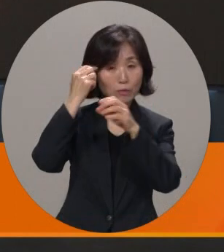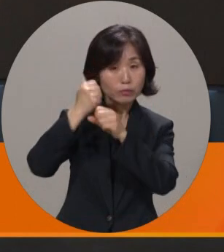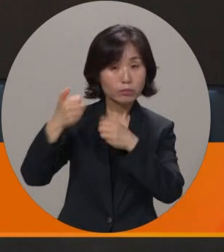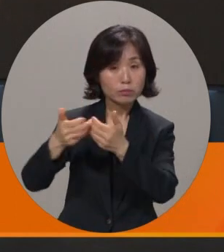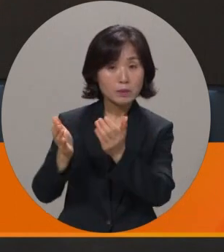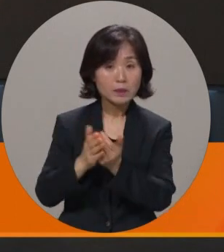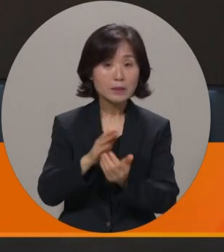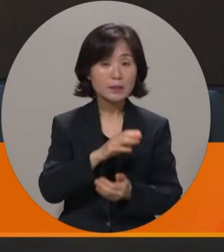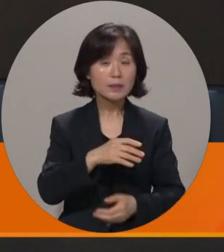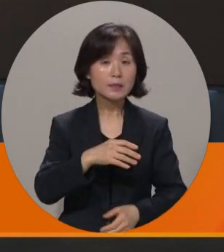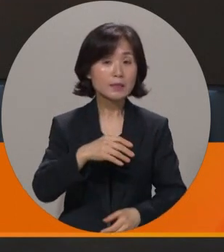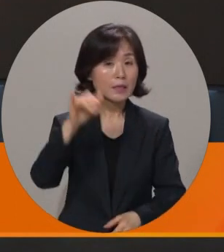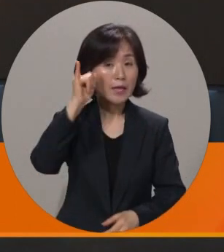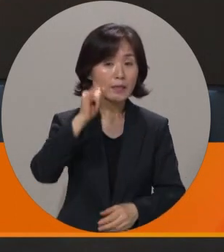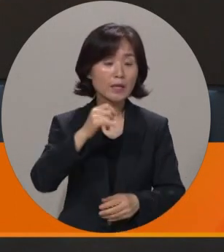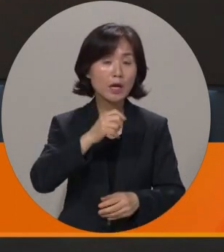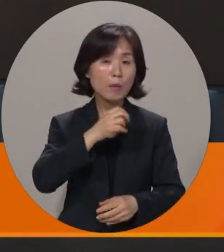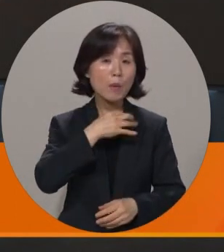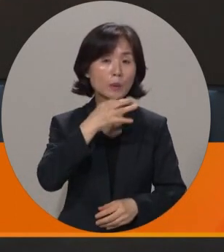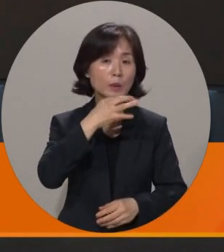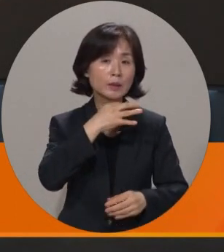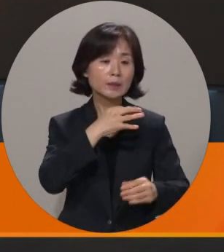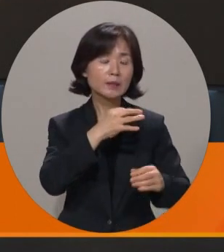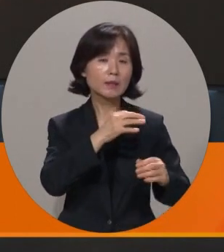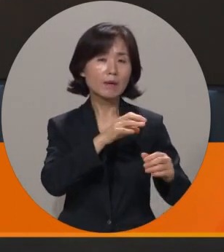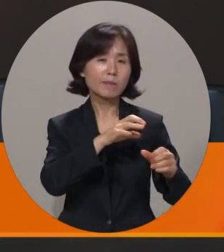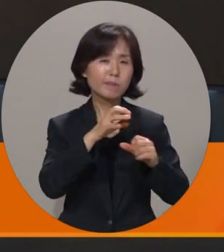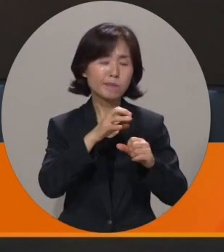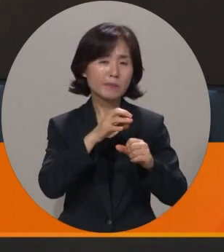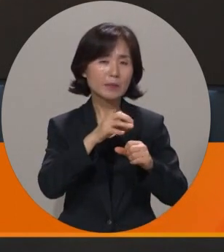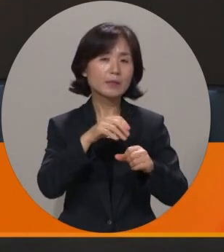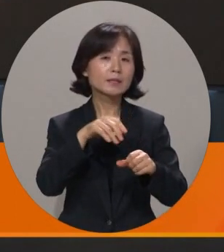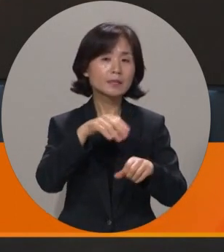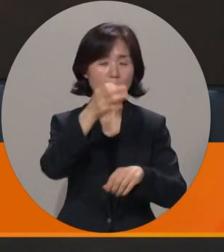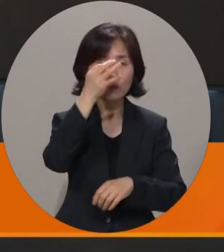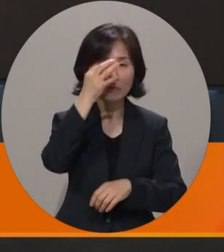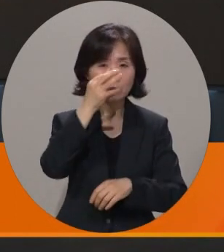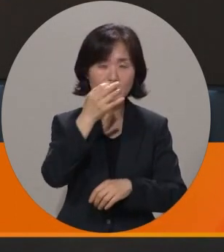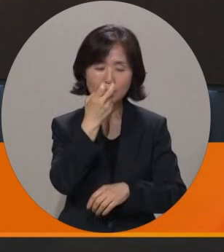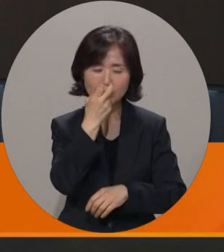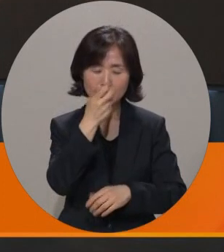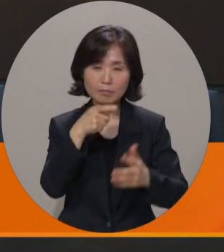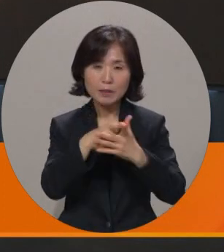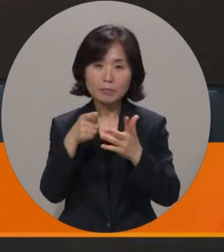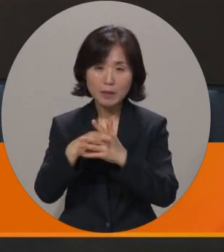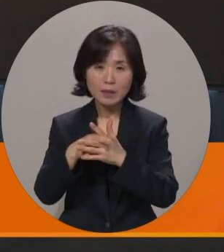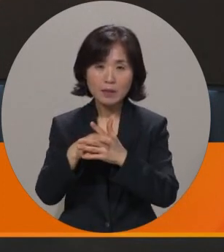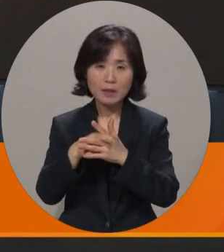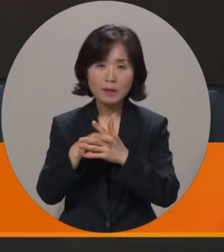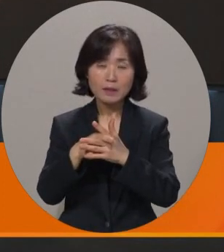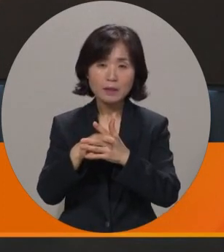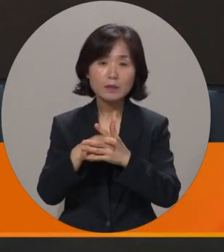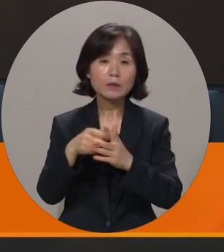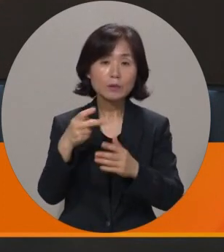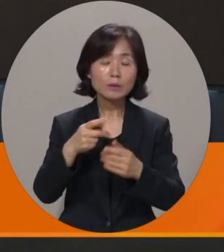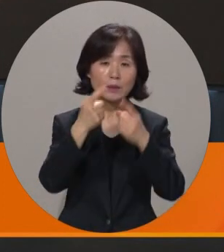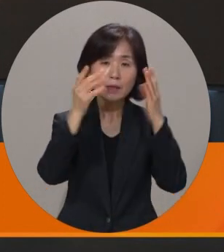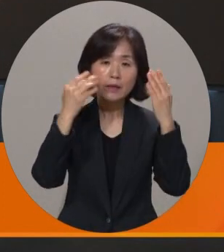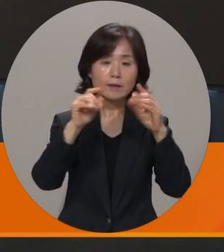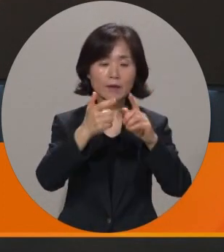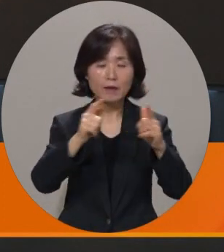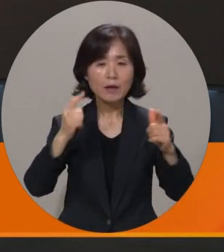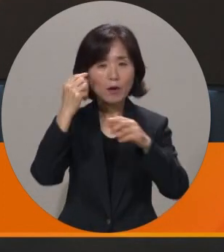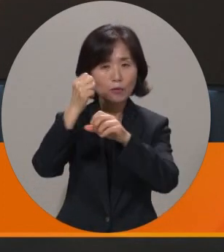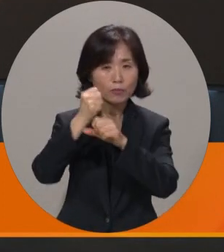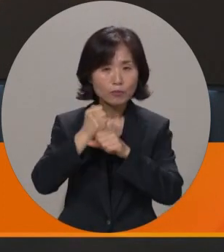이런 딥보이스를 실시간으로 탐지하는 기술을 개발했습니다. 이 밖에도 대학들의 다양한 연구 성과를 한 자리에서